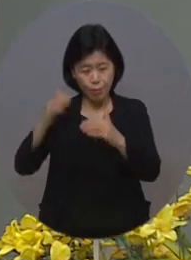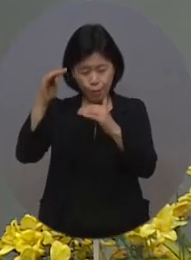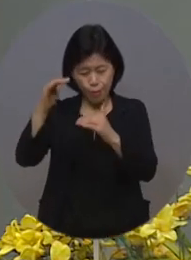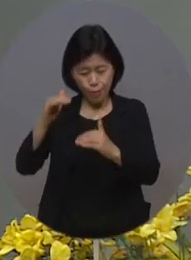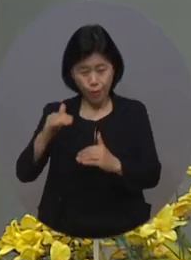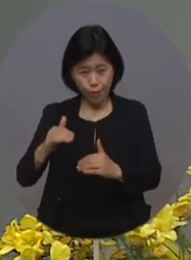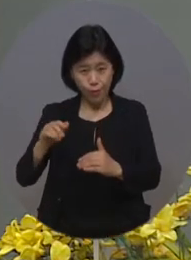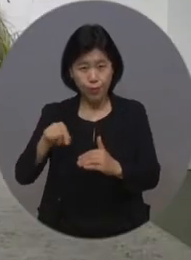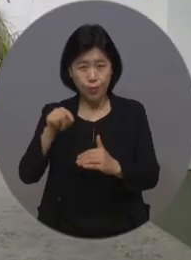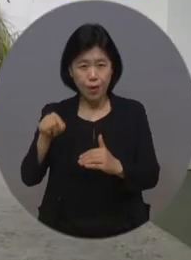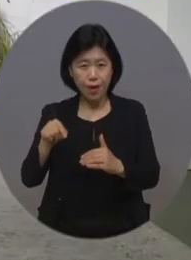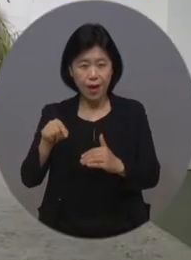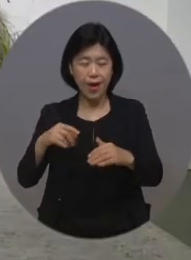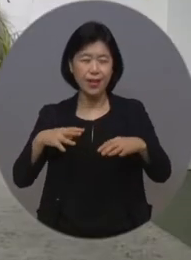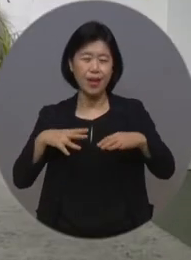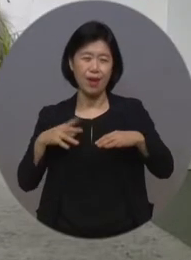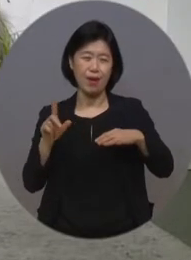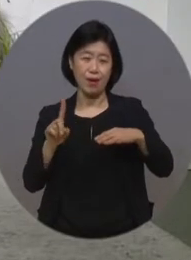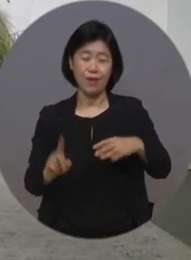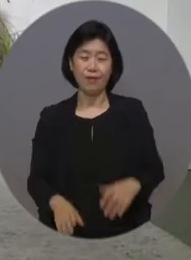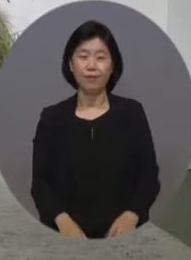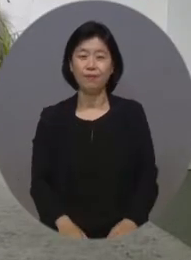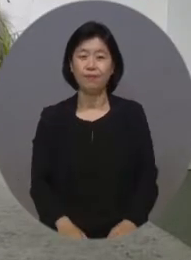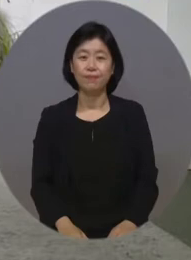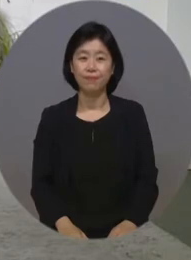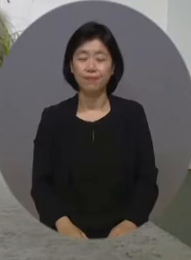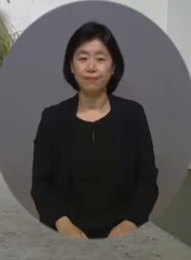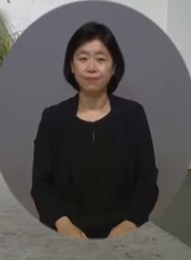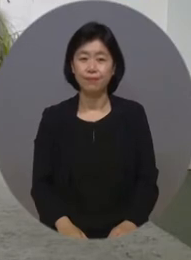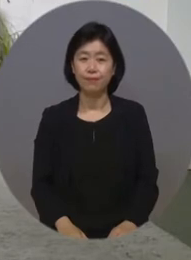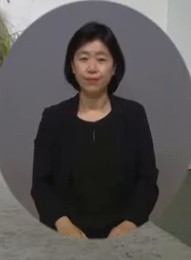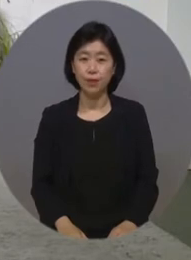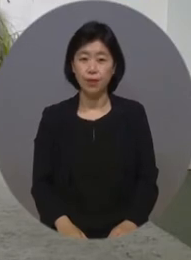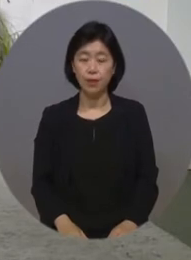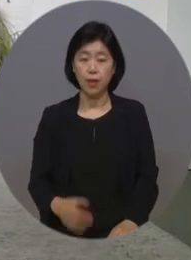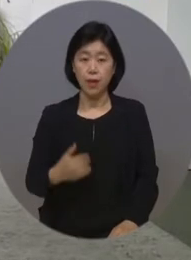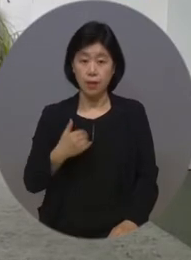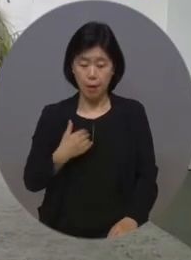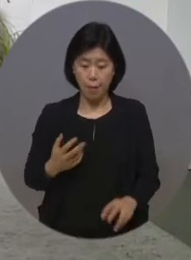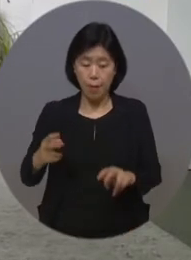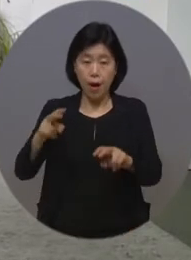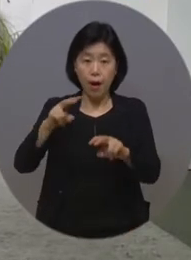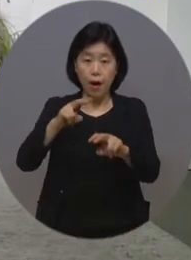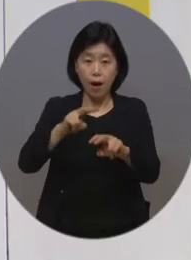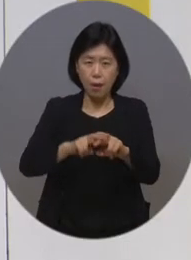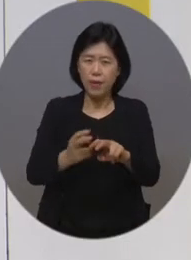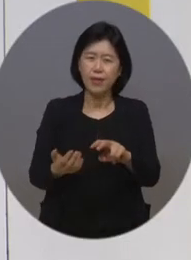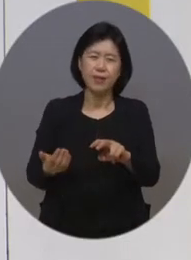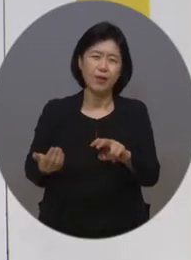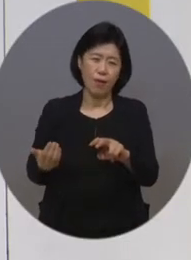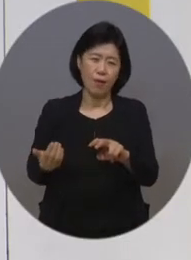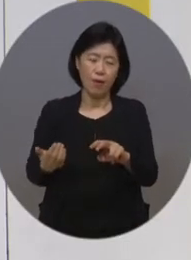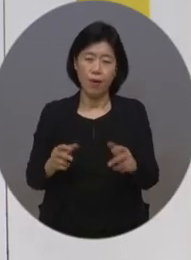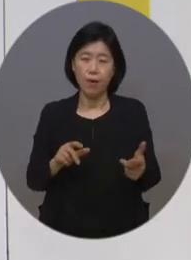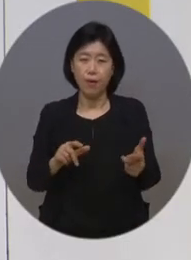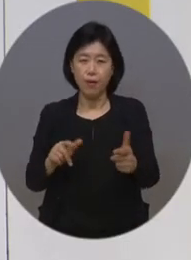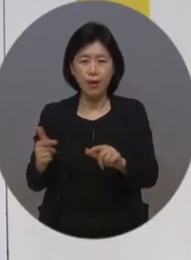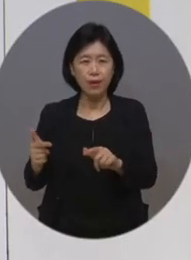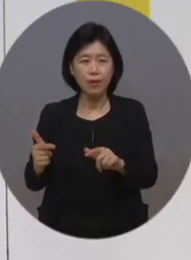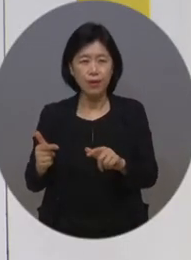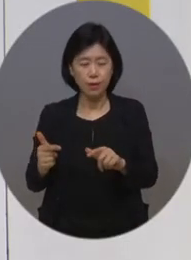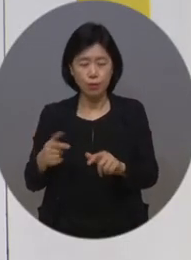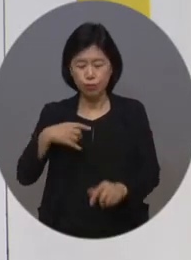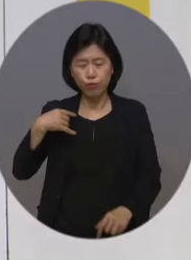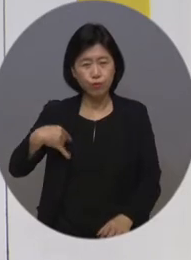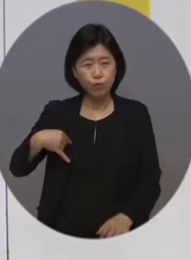있었나요 우선 4 그동안 제가 취임하기 전에 는 에 난개발 특히 중국 자본에